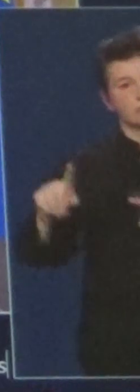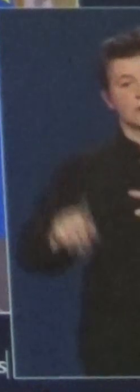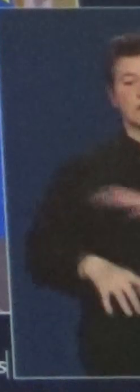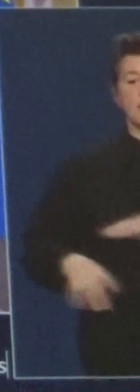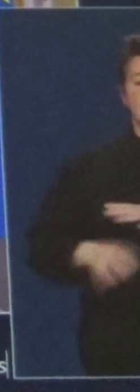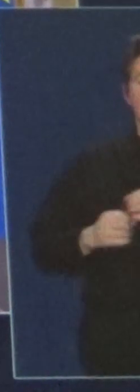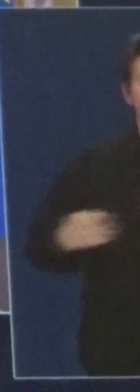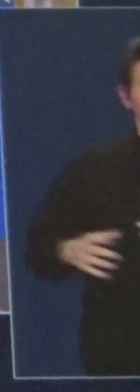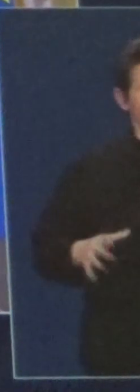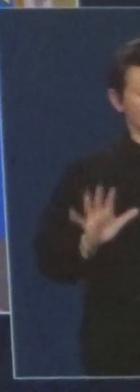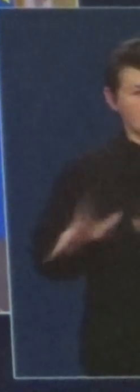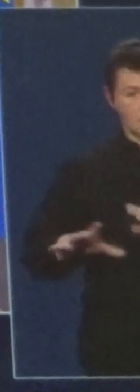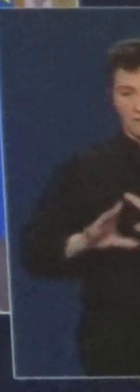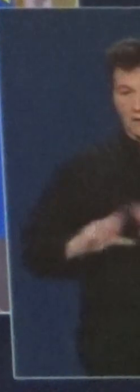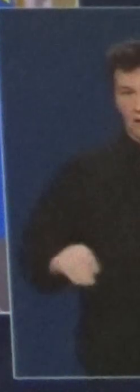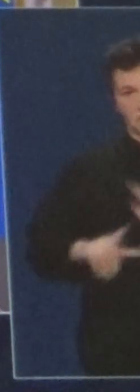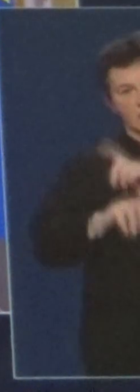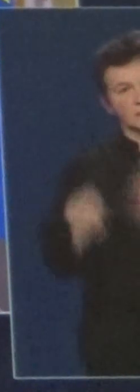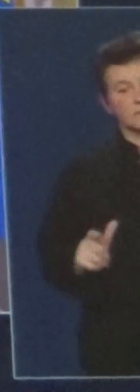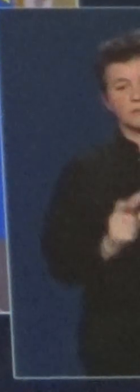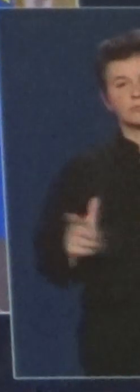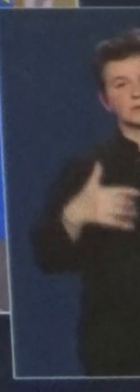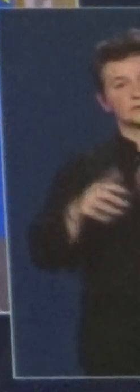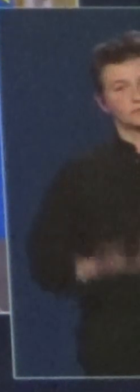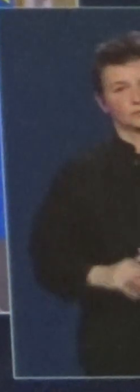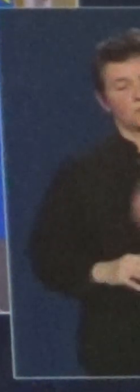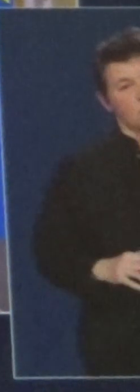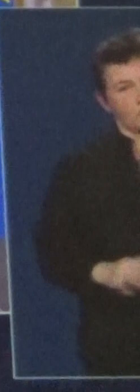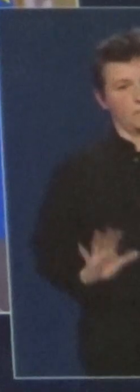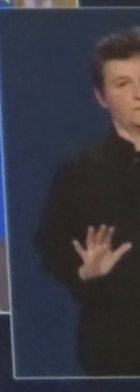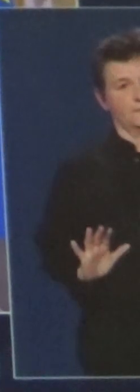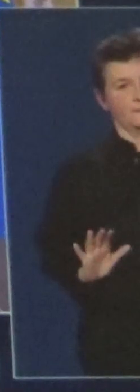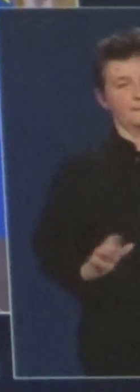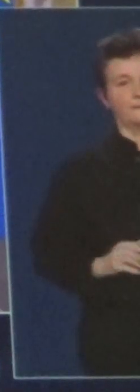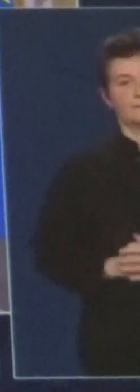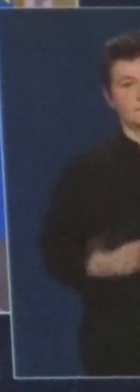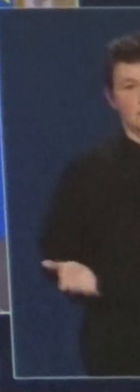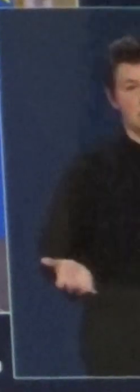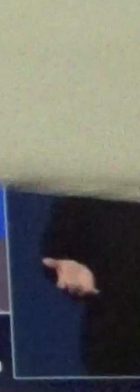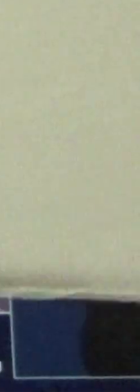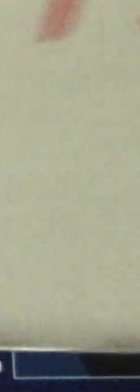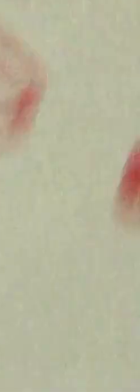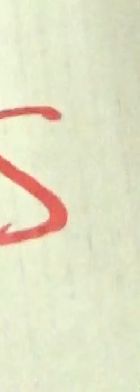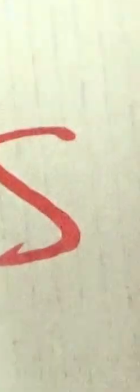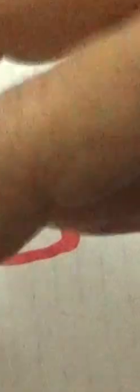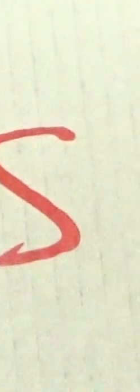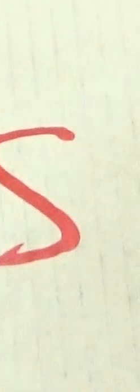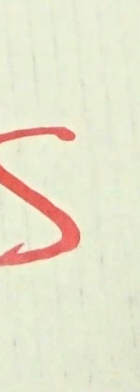Pour l'occasion, je me permets de le réorthographier.